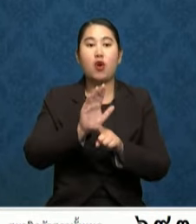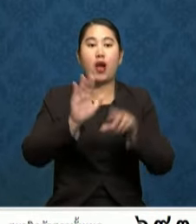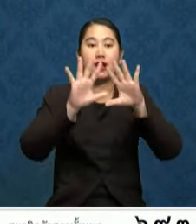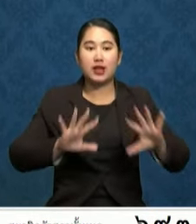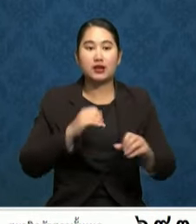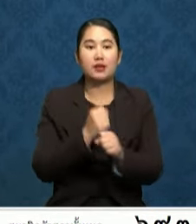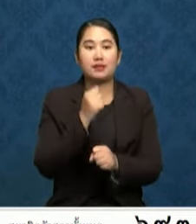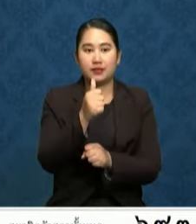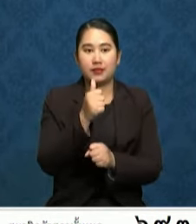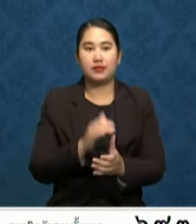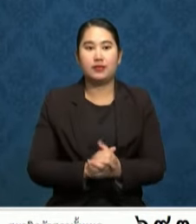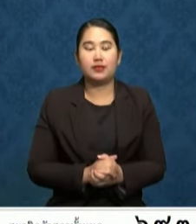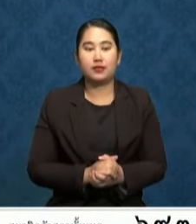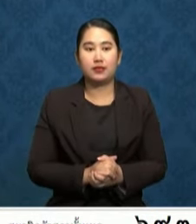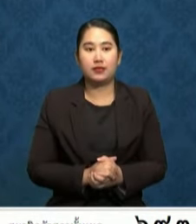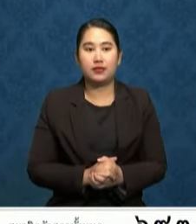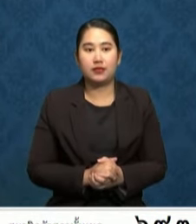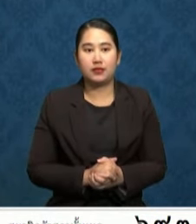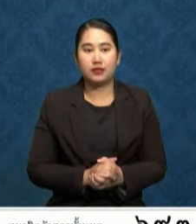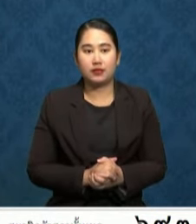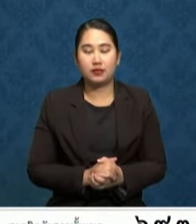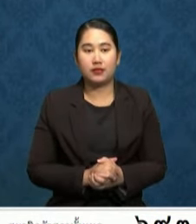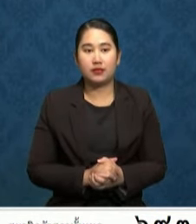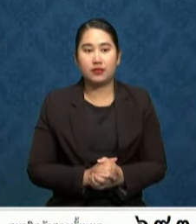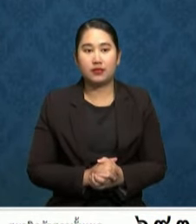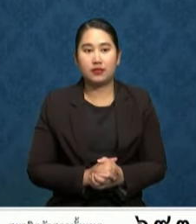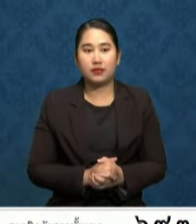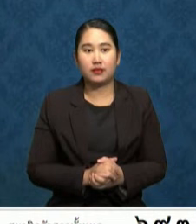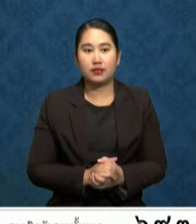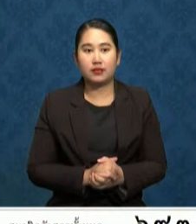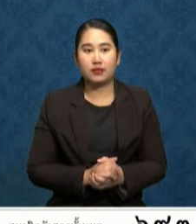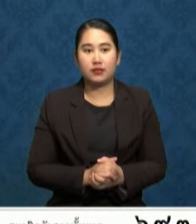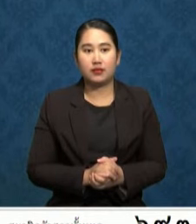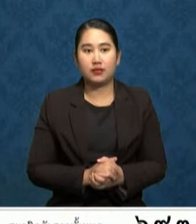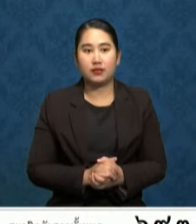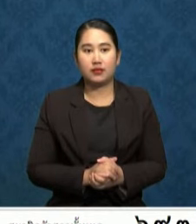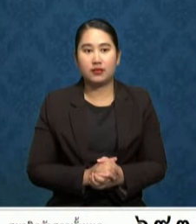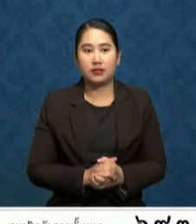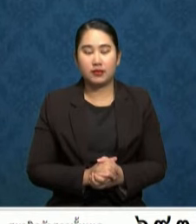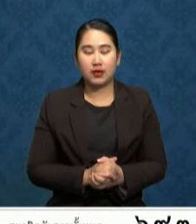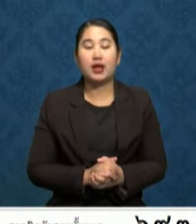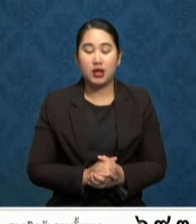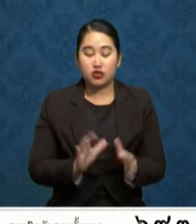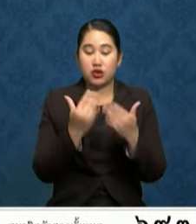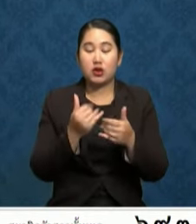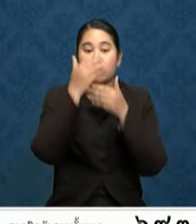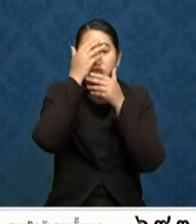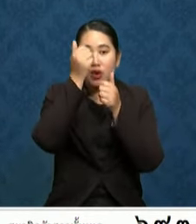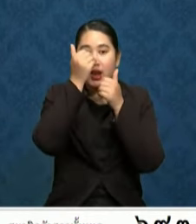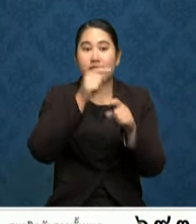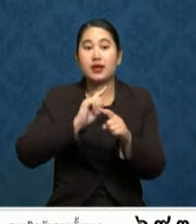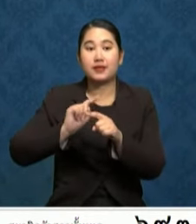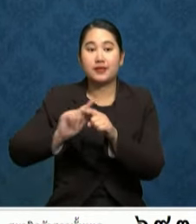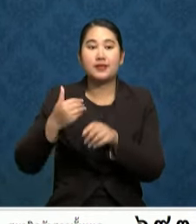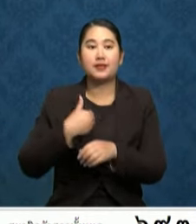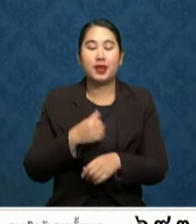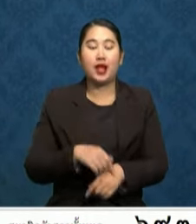ติด 1ใน 5ของโลกเรื่อง Data Centerนะครับมีเข้ามาแสดงความสนใจจากประเทศสหรัฐ